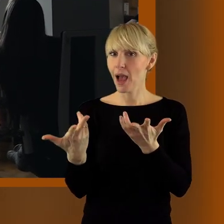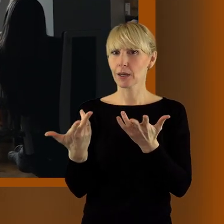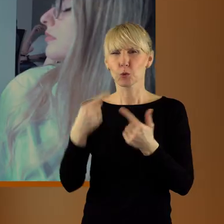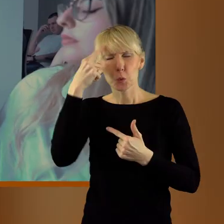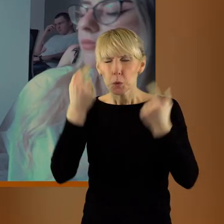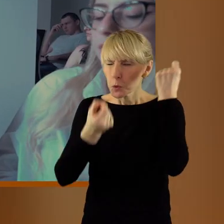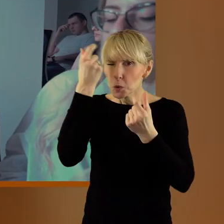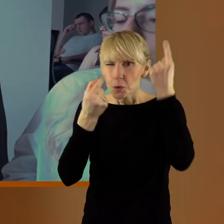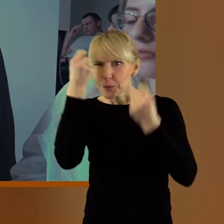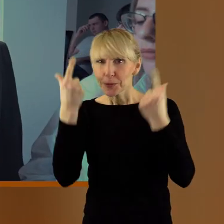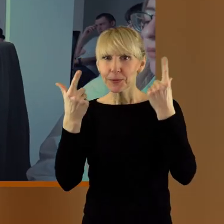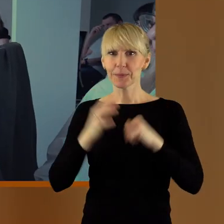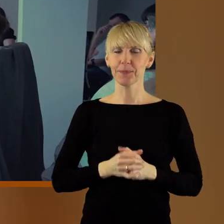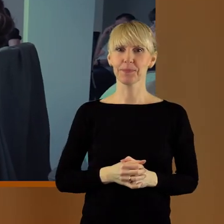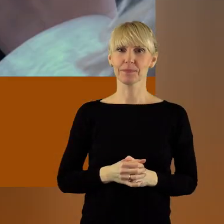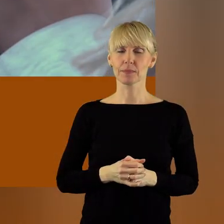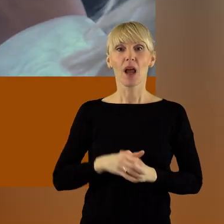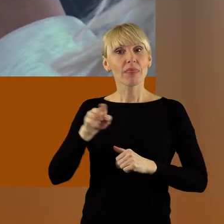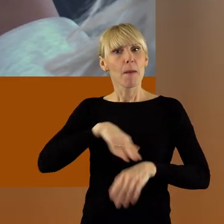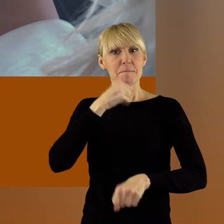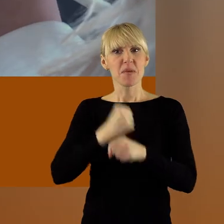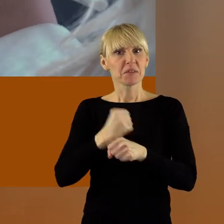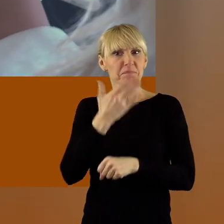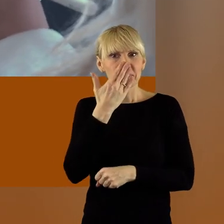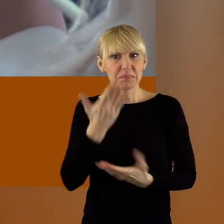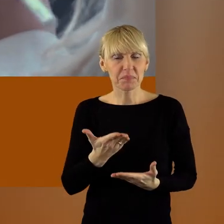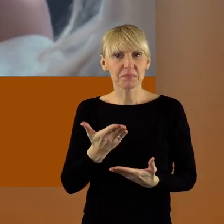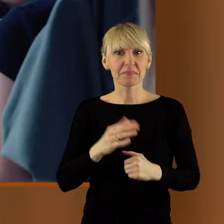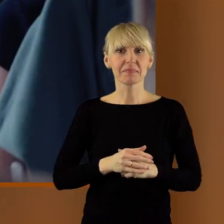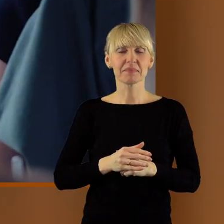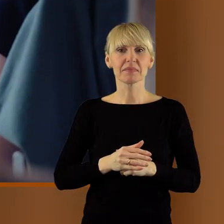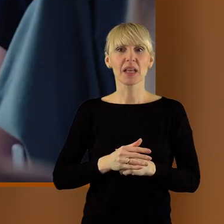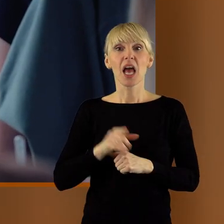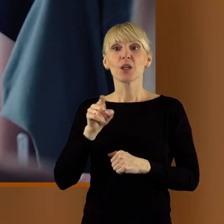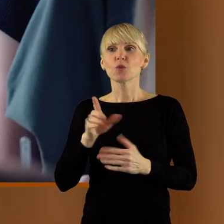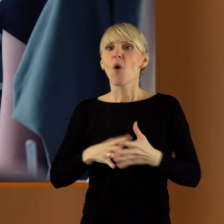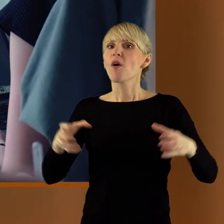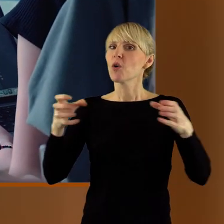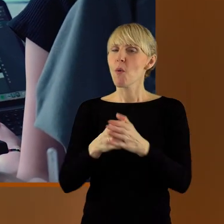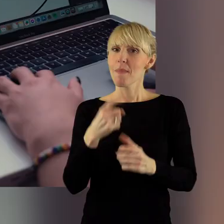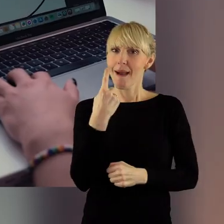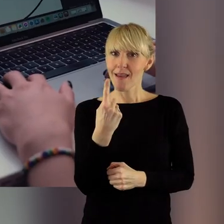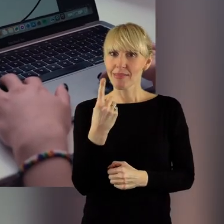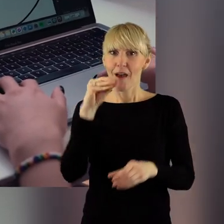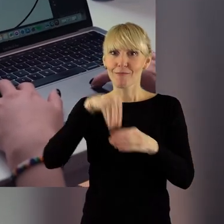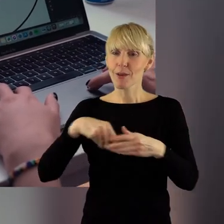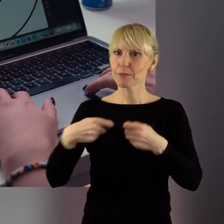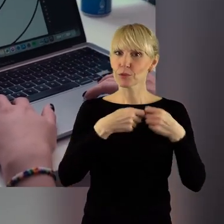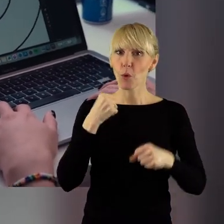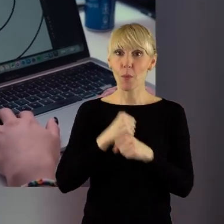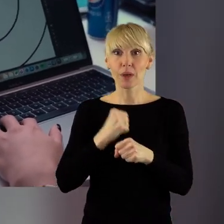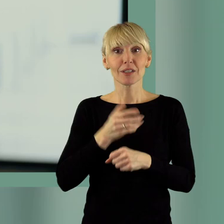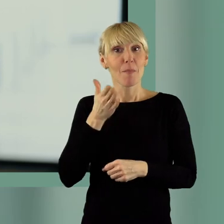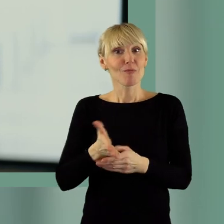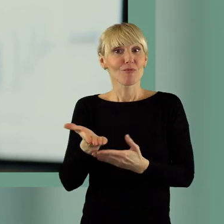burzę mózgów i ta praca polega raczej na pracy w jednej grupie, na współpracy, co też daje